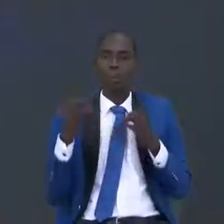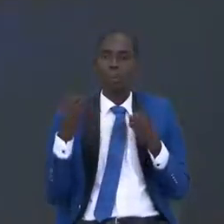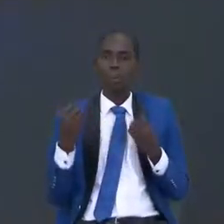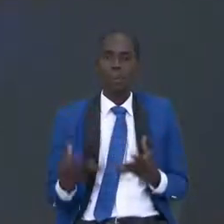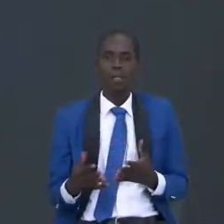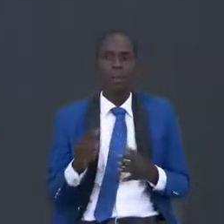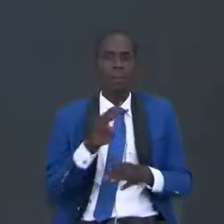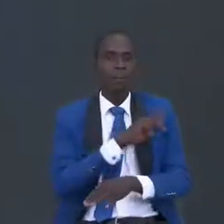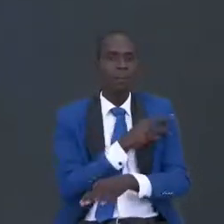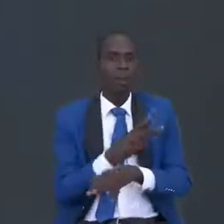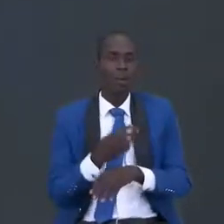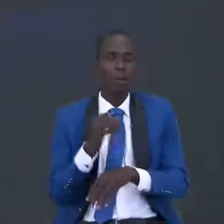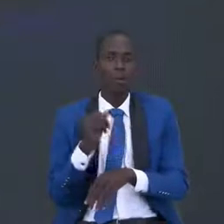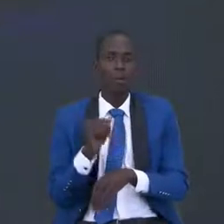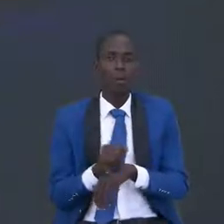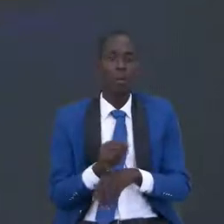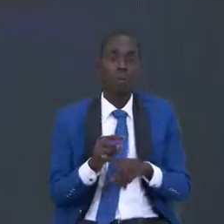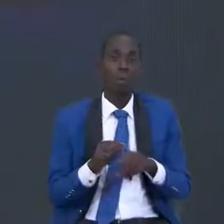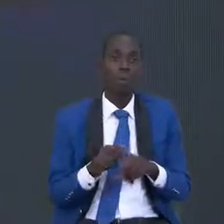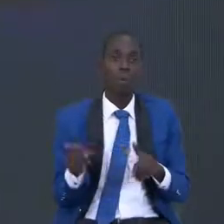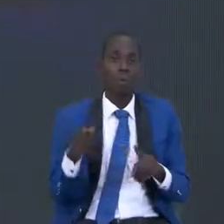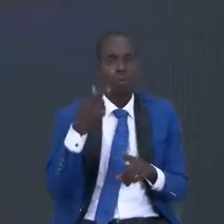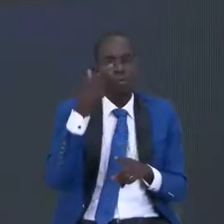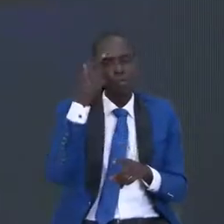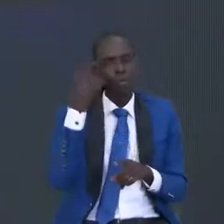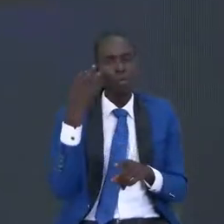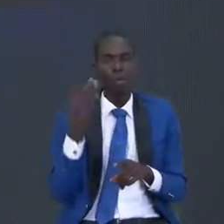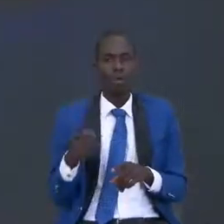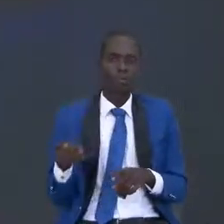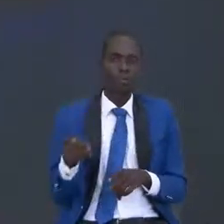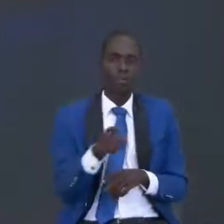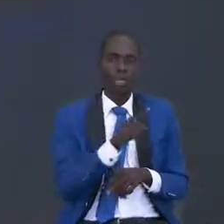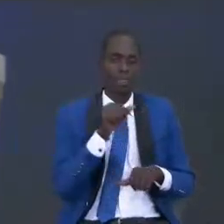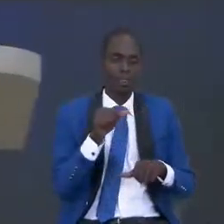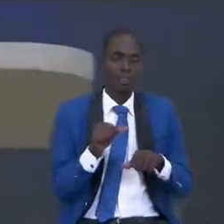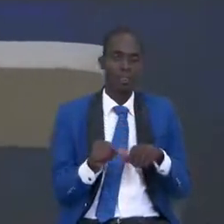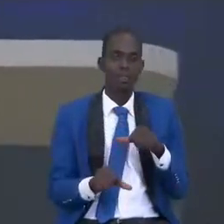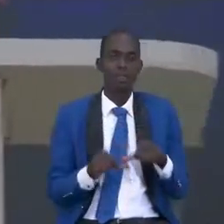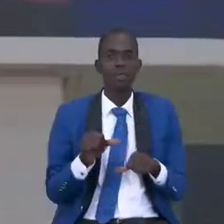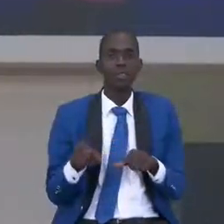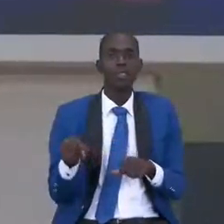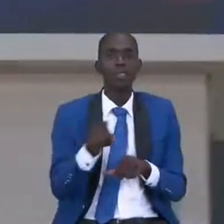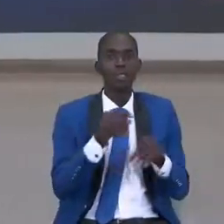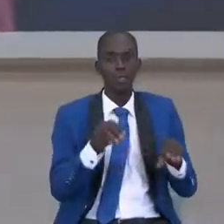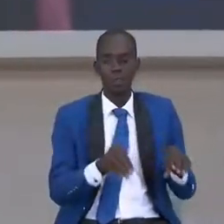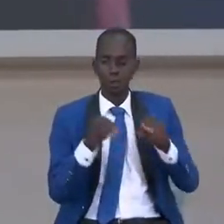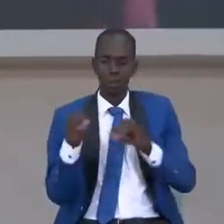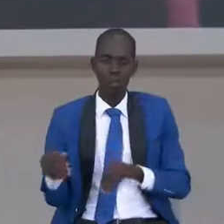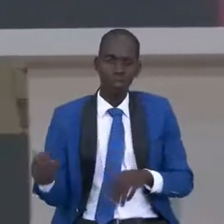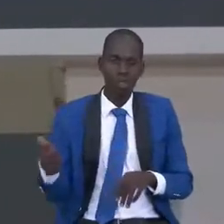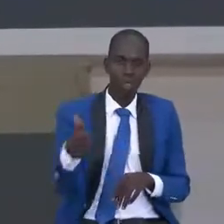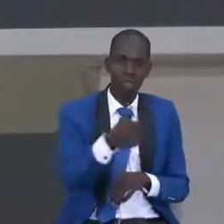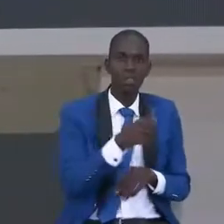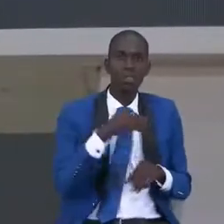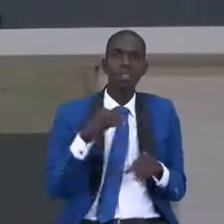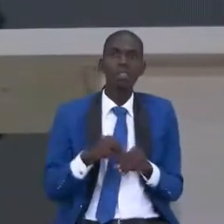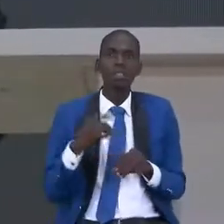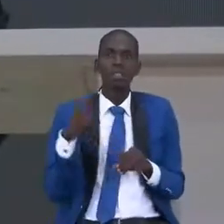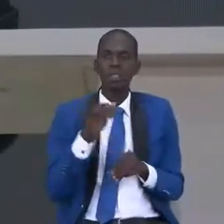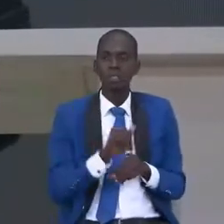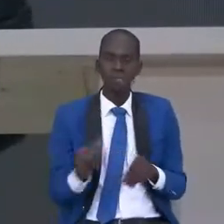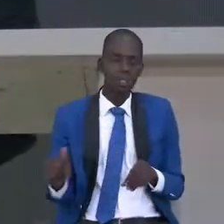mais à cause de leur incrédulité, ils se sont mis dans une